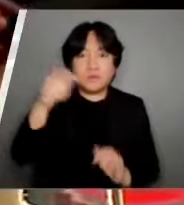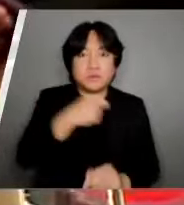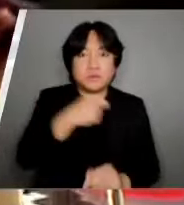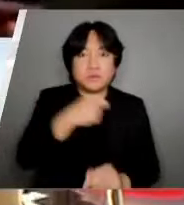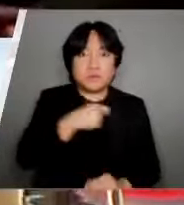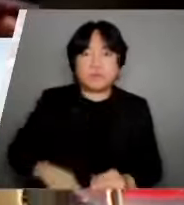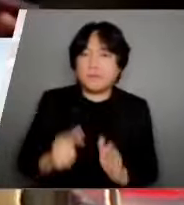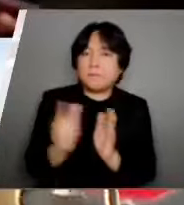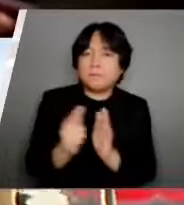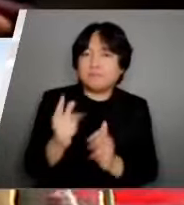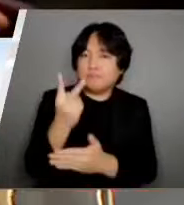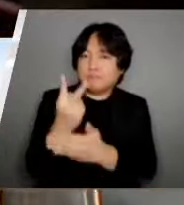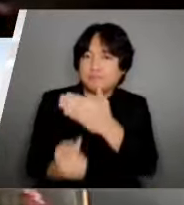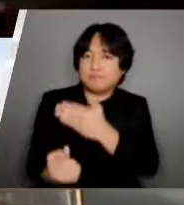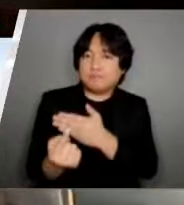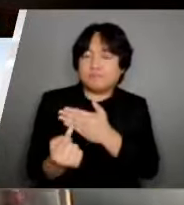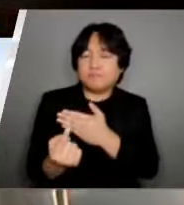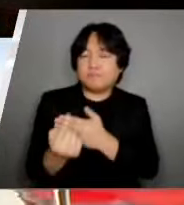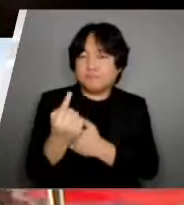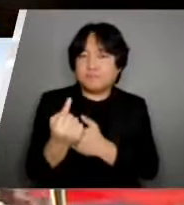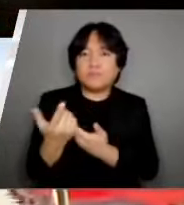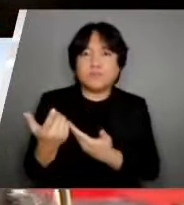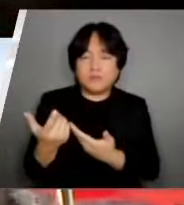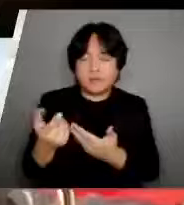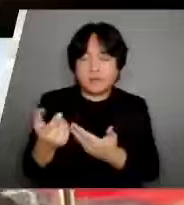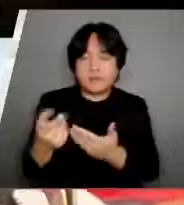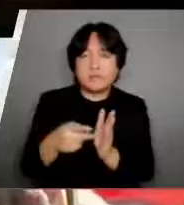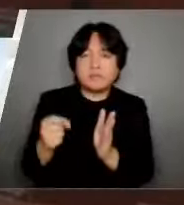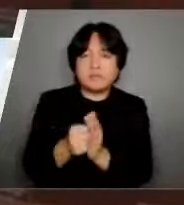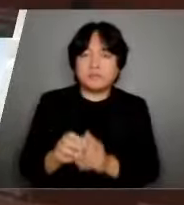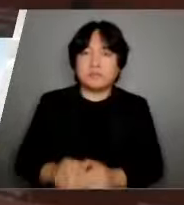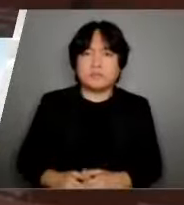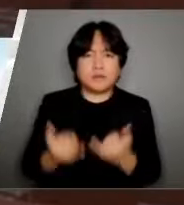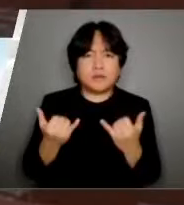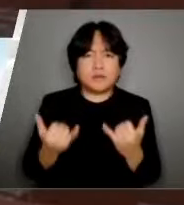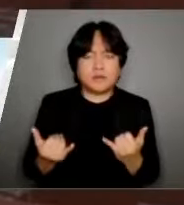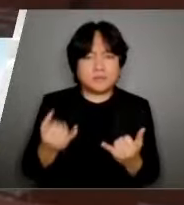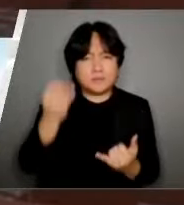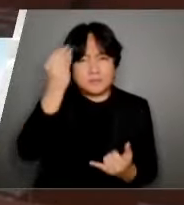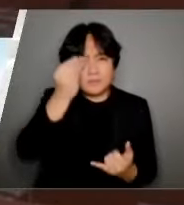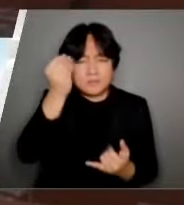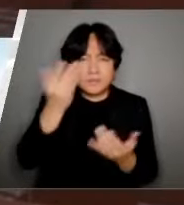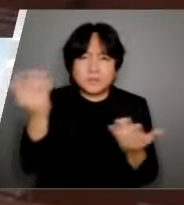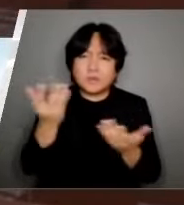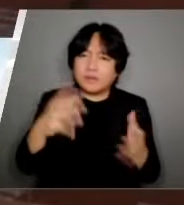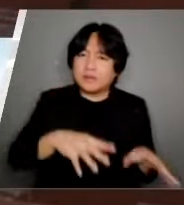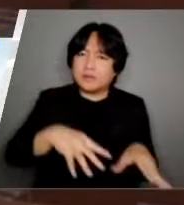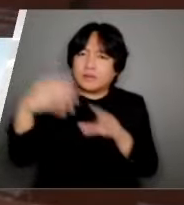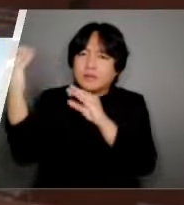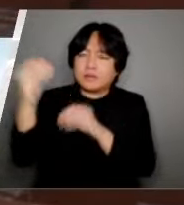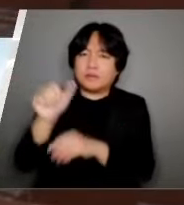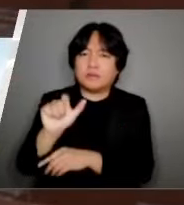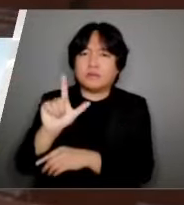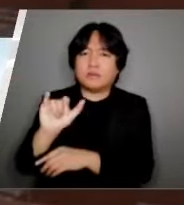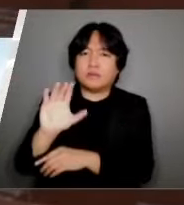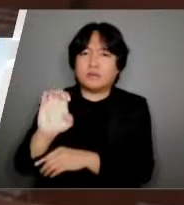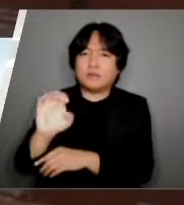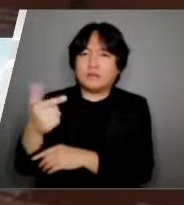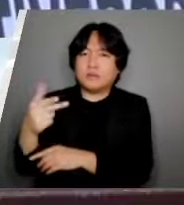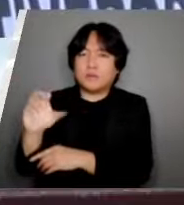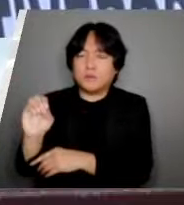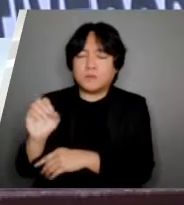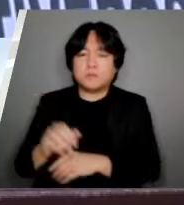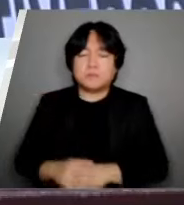lahat ng ito, nasaan na nga ba si Alice Guo? Sabi ni Sheila, hindi niya alam. Si Alice